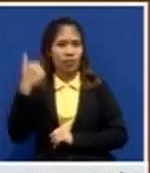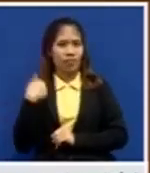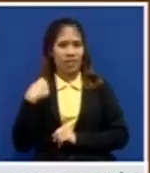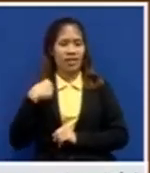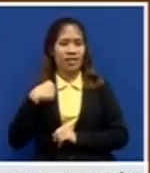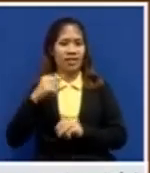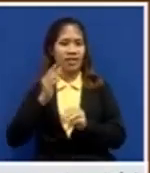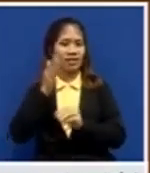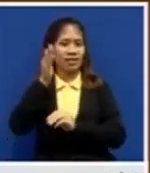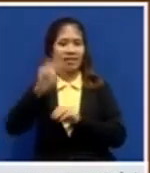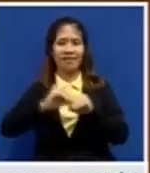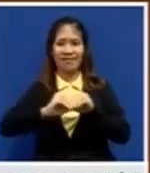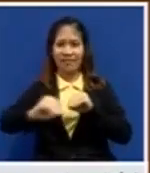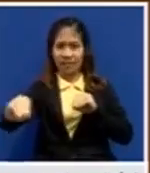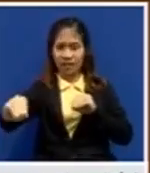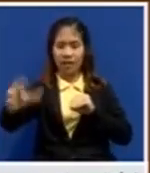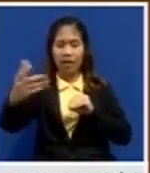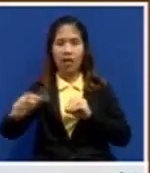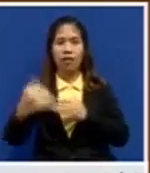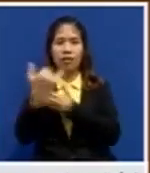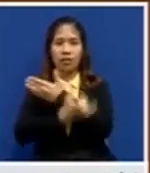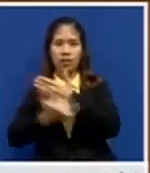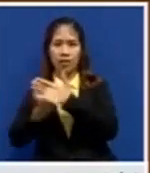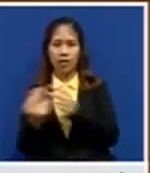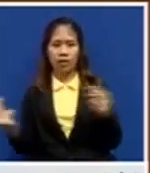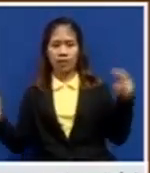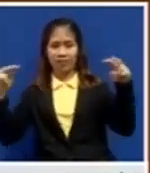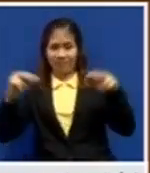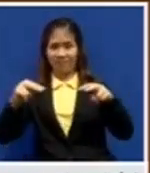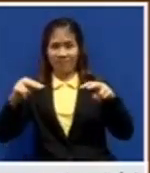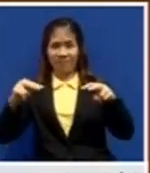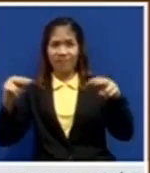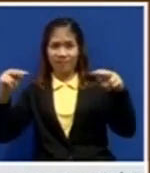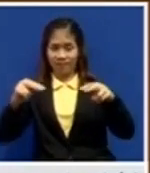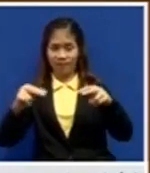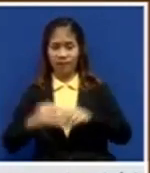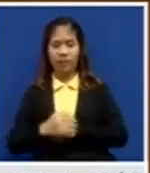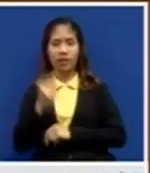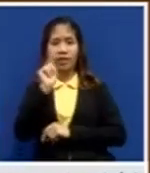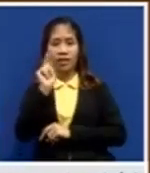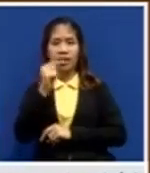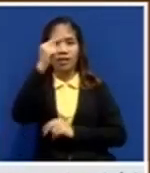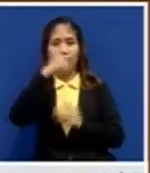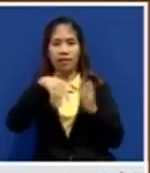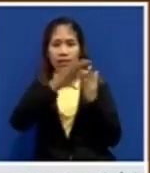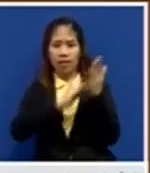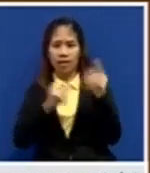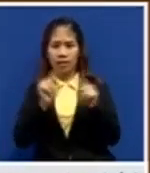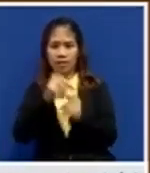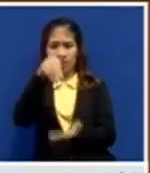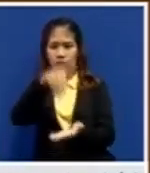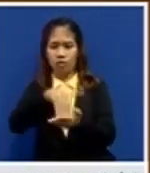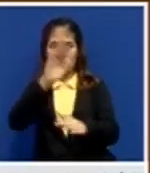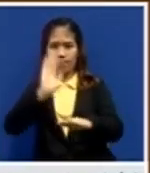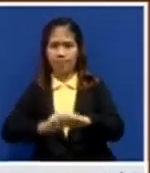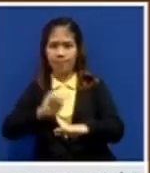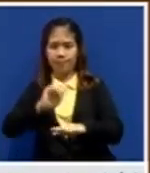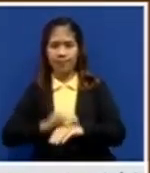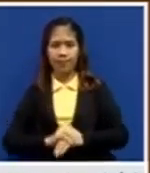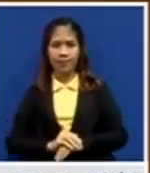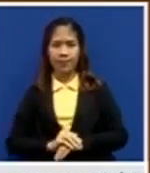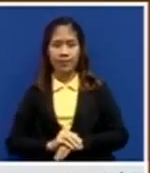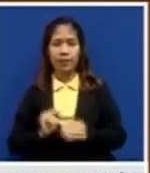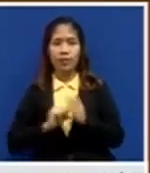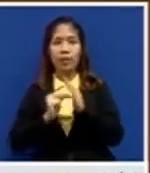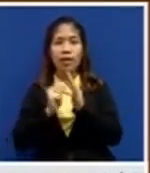าวแล้วต่างประเทศเขาเฝ้ามองเราอยู่เราเป็นศูนย์กลางที่เขามองว่าเรามีศักยภาพสูงมากๆ